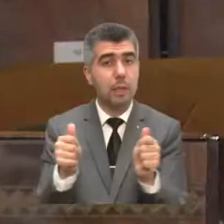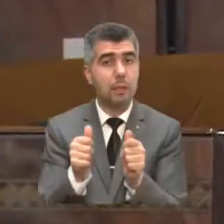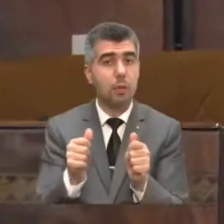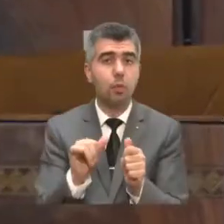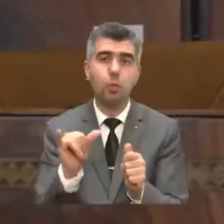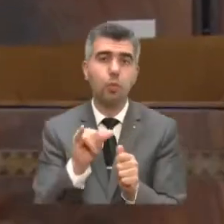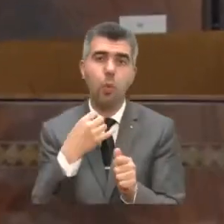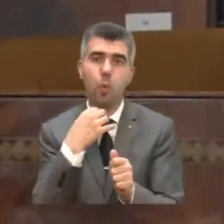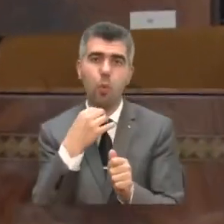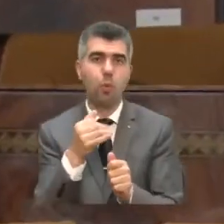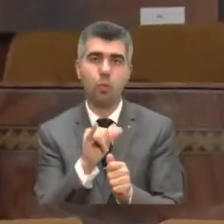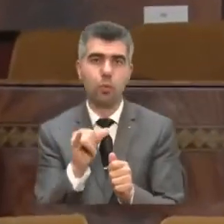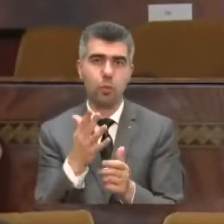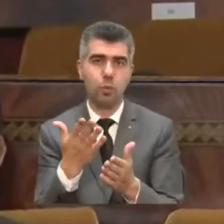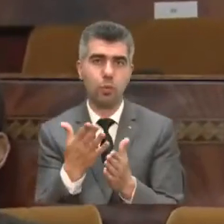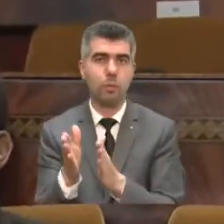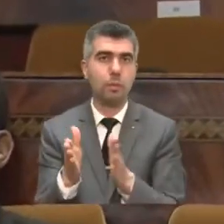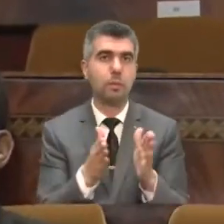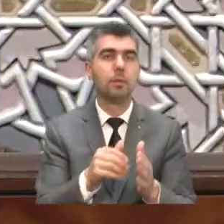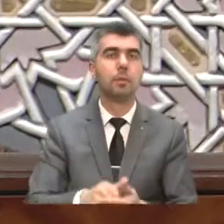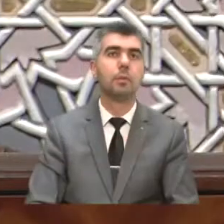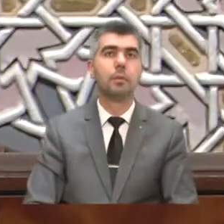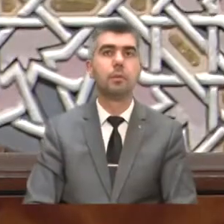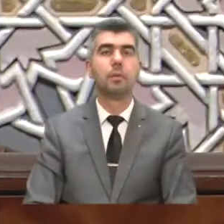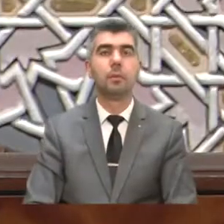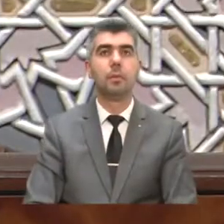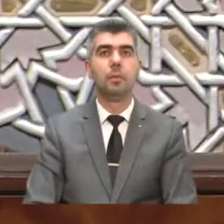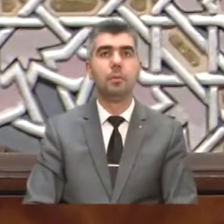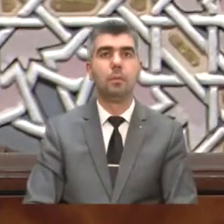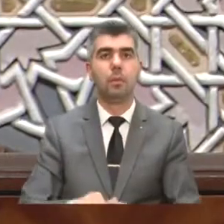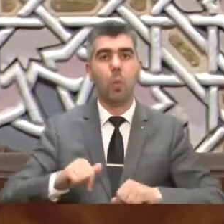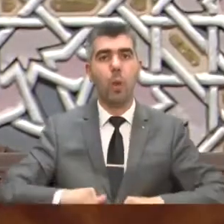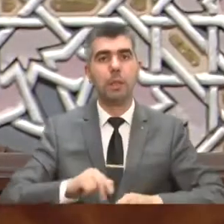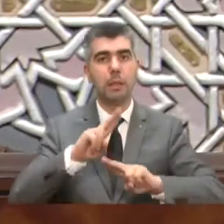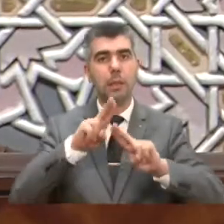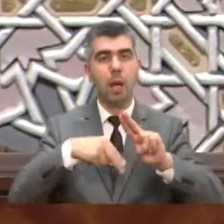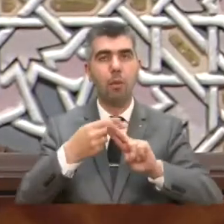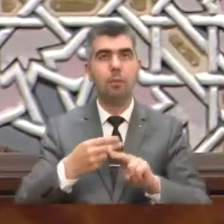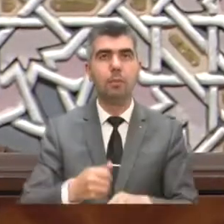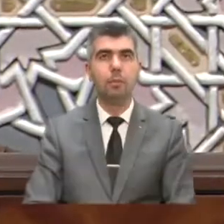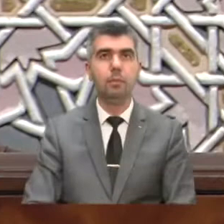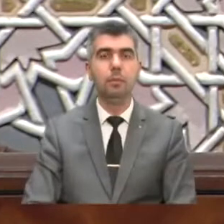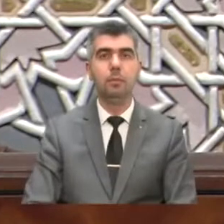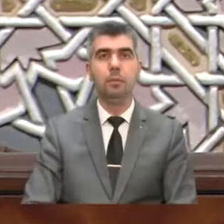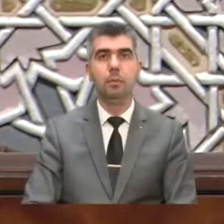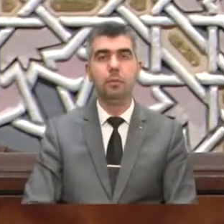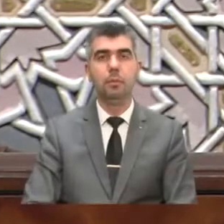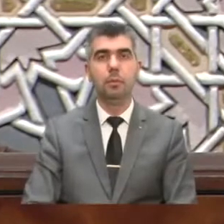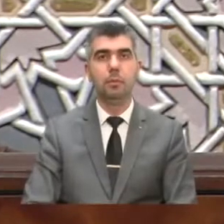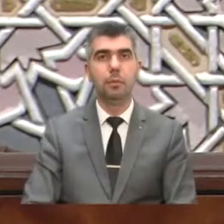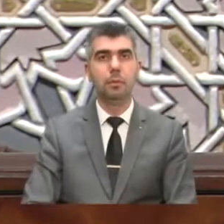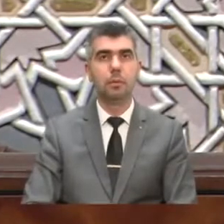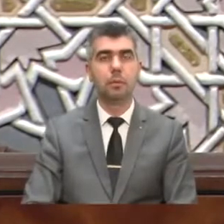الملاعب؟ شكرا سيد الرئيس. شكرا، تفضلوا سيد الوزير الجواب.